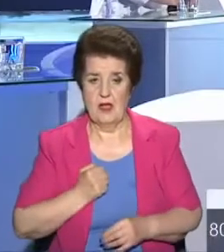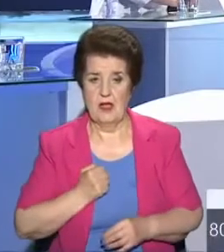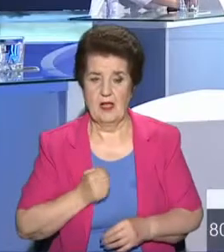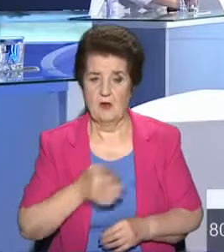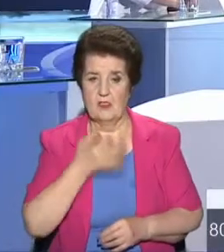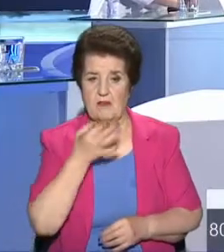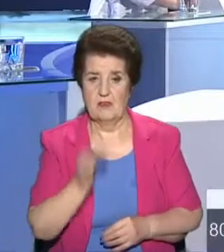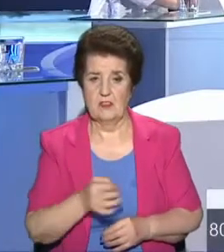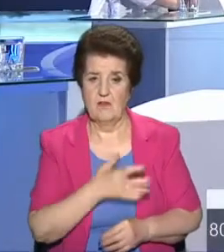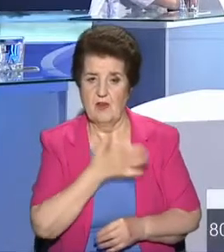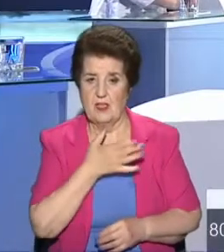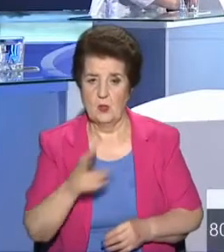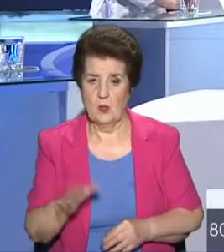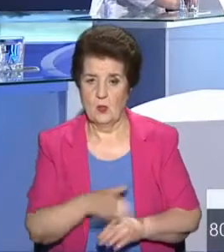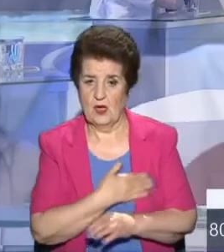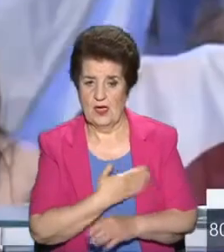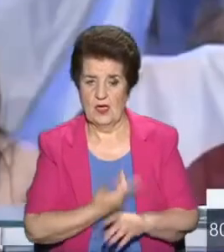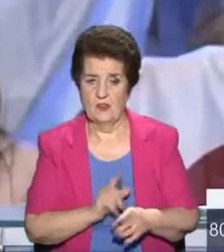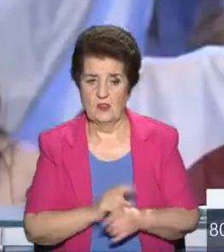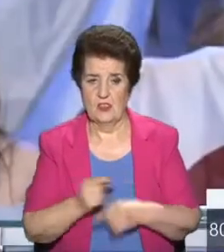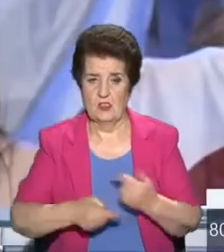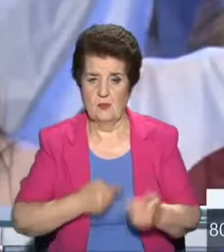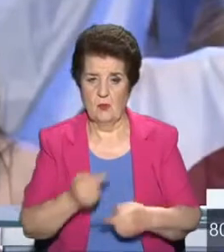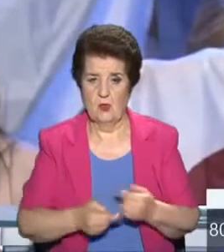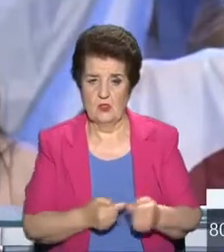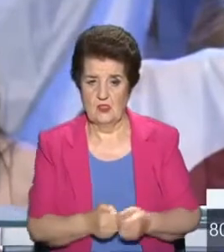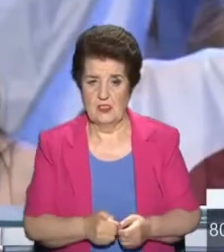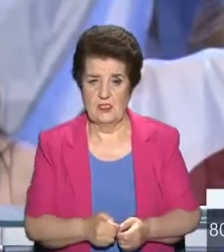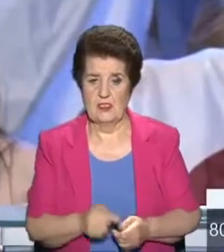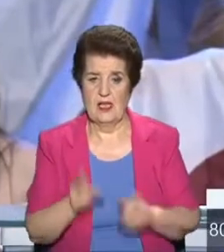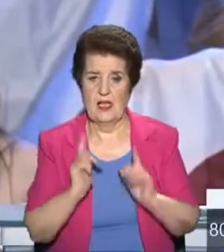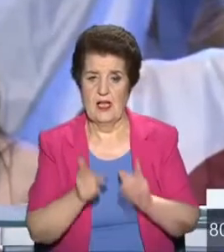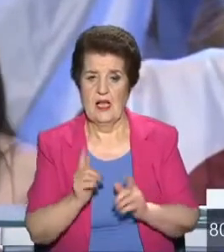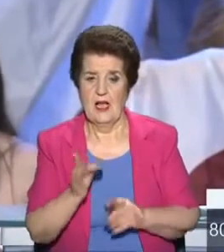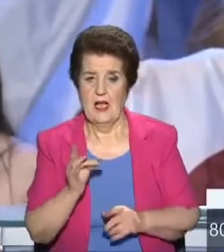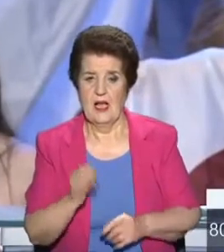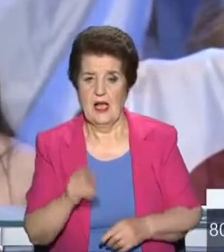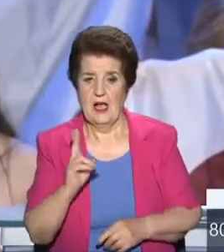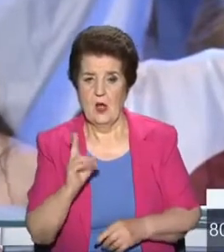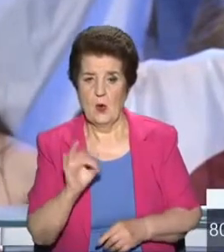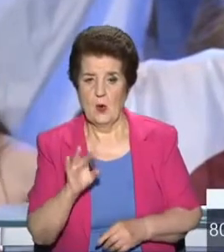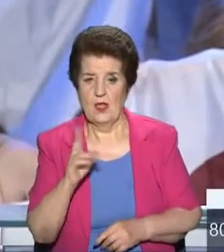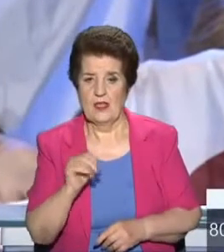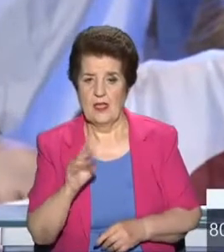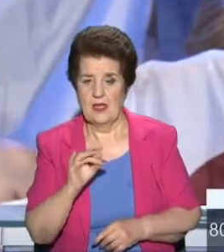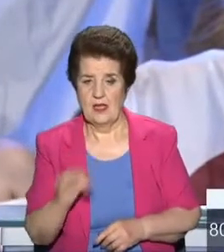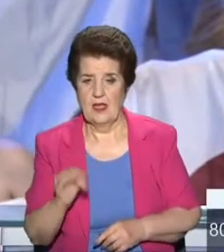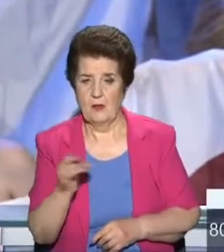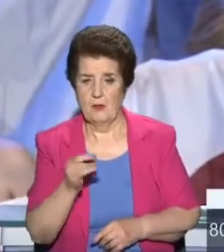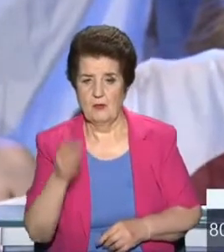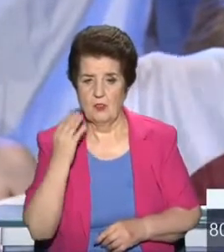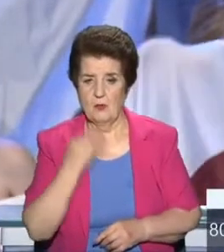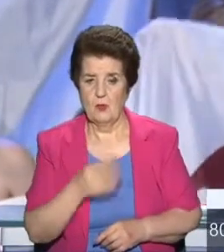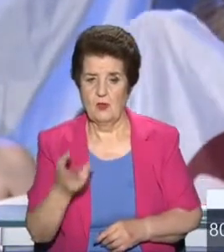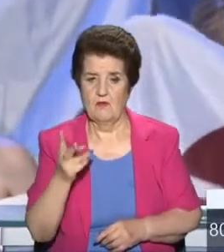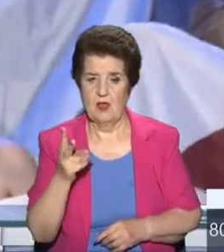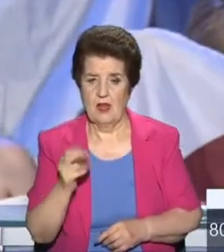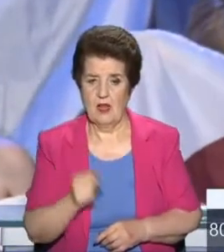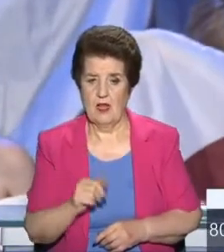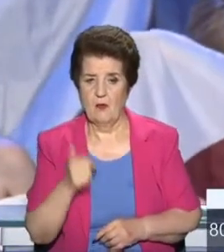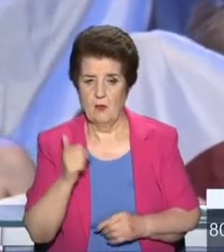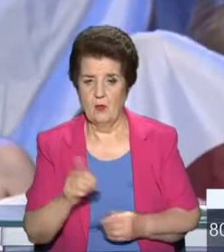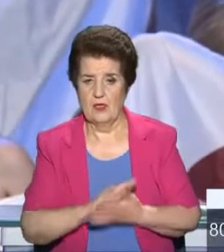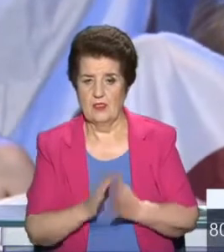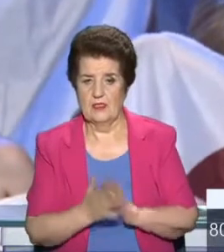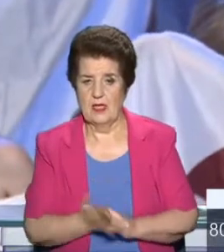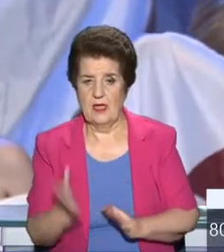spun va dura foarte mult acest proces de racordare a republicii Moldova la bunăstarea